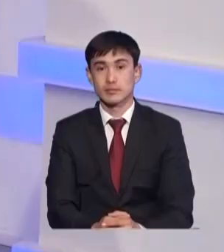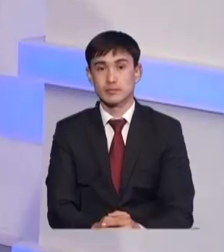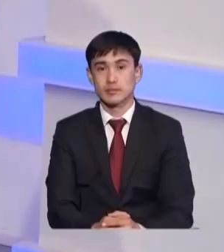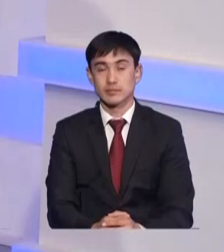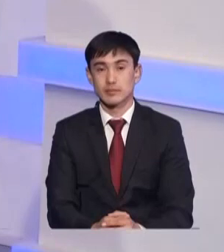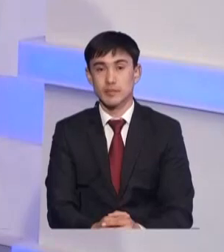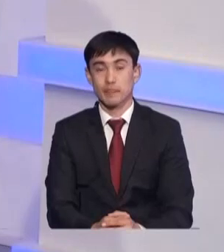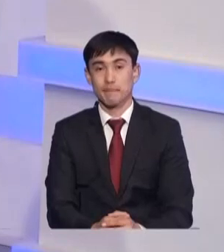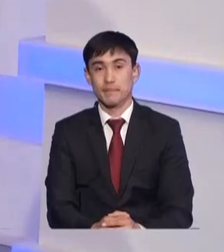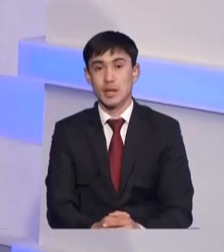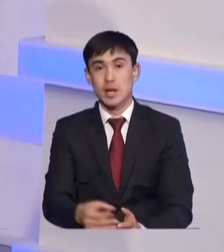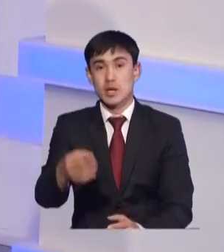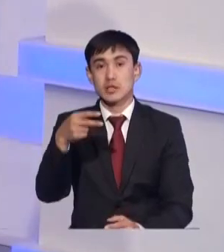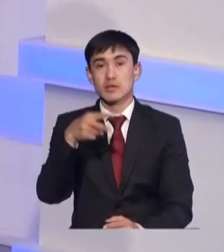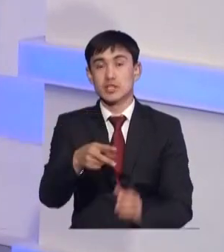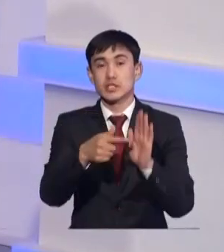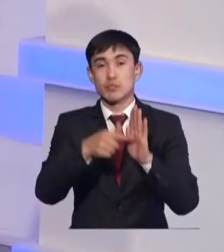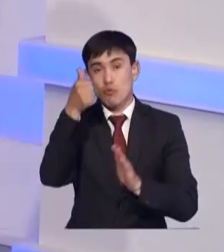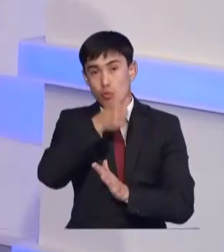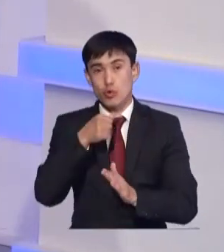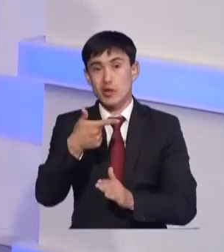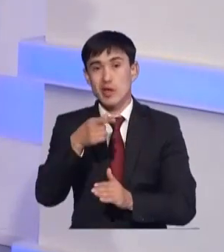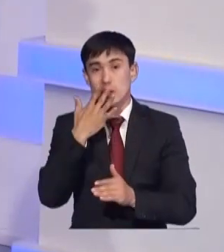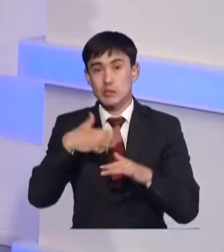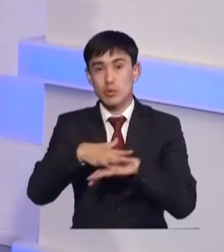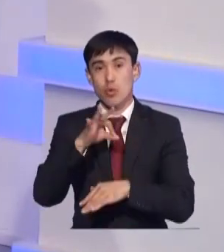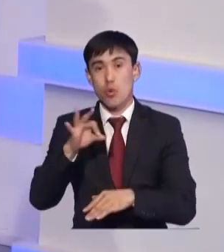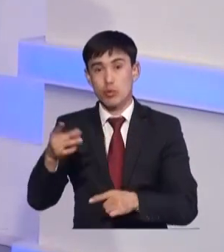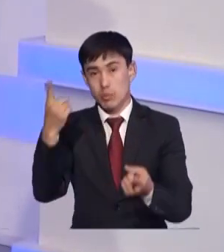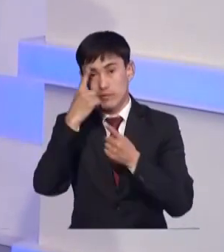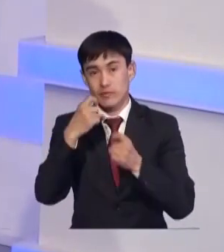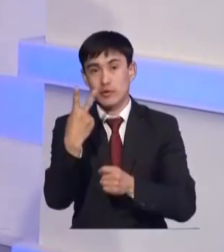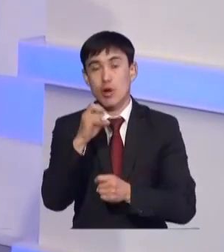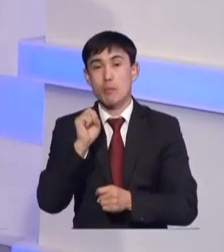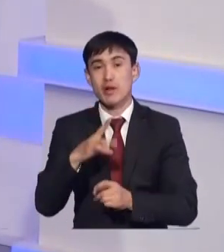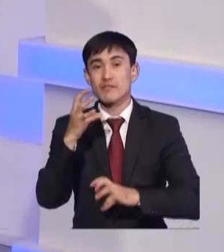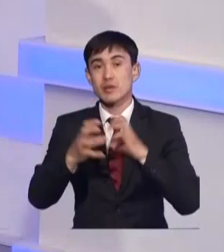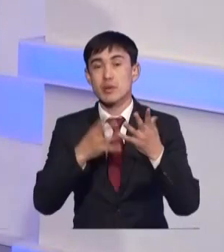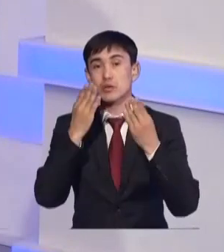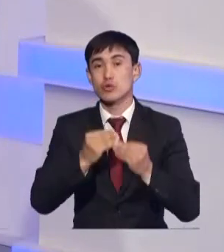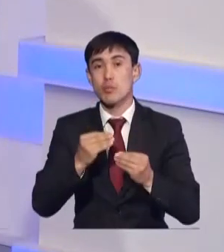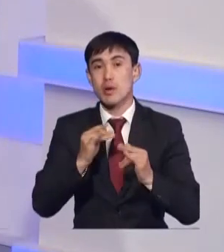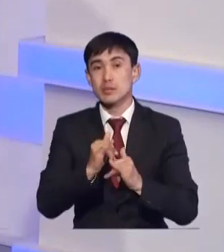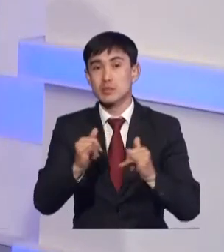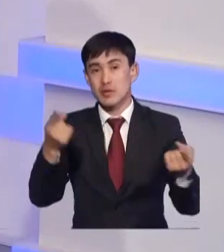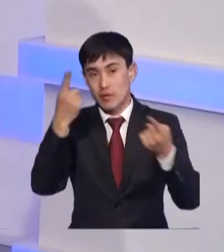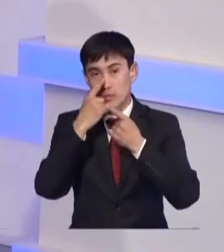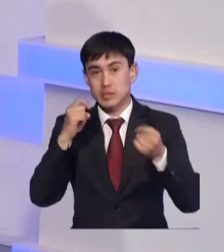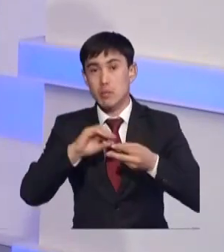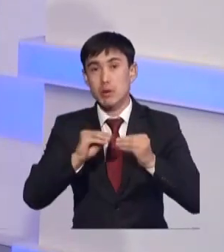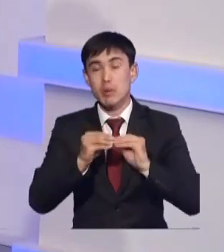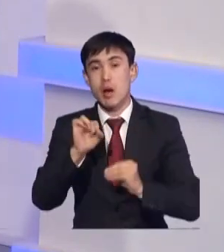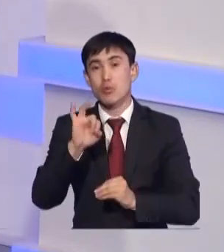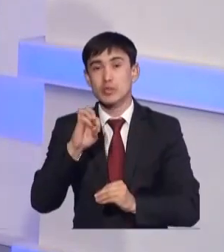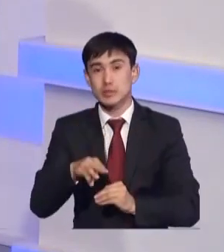тсу напомню С 2007 года генеральная Ассамблея ООН провозгласила 2 апреля всемирным днём распространения информации о